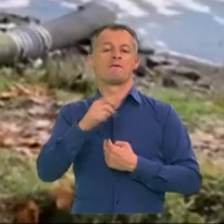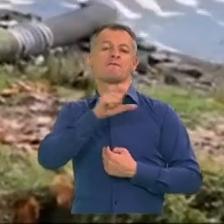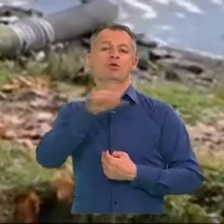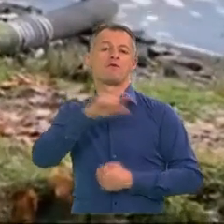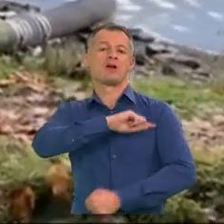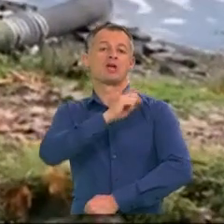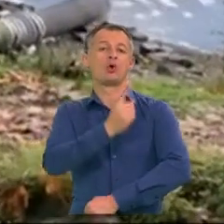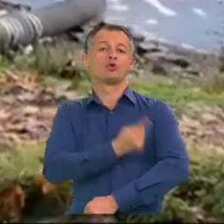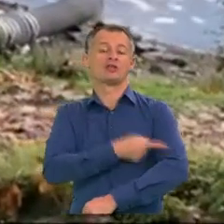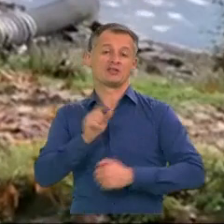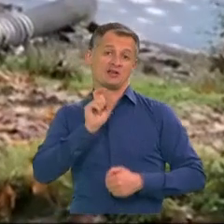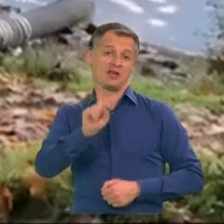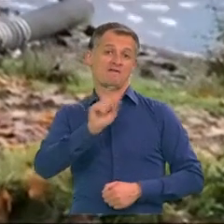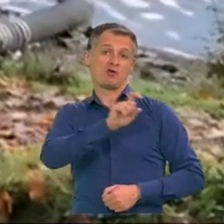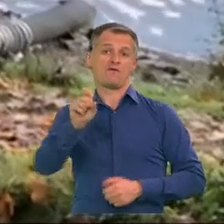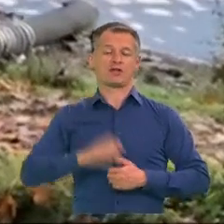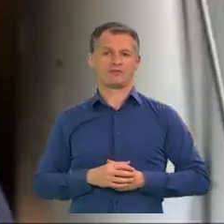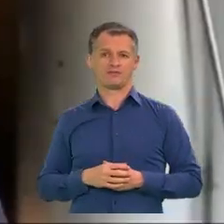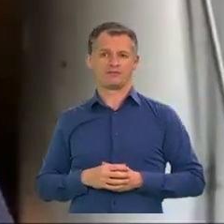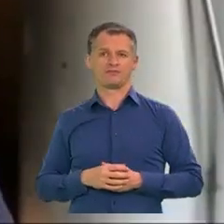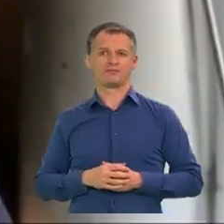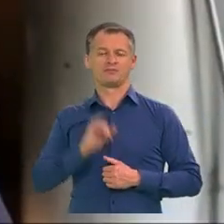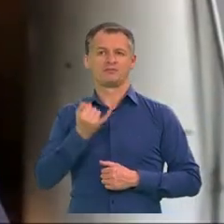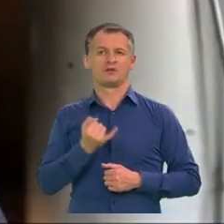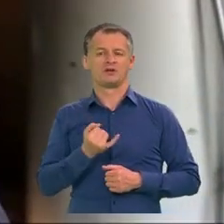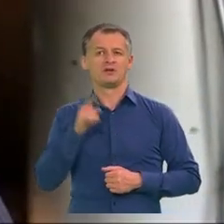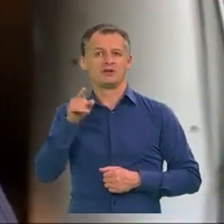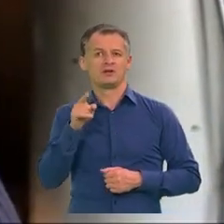și consipă sfaturile populare ăștia